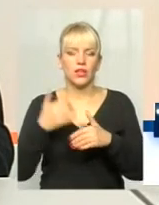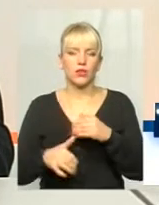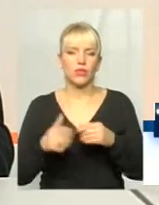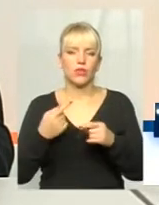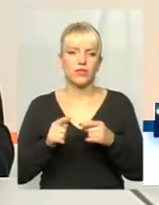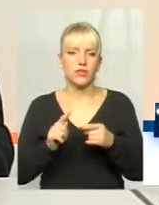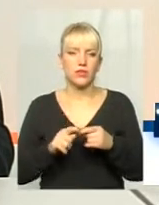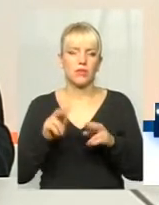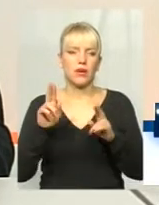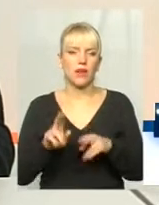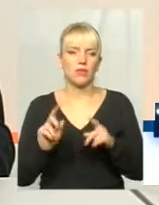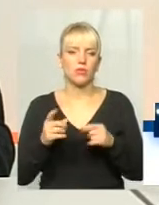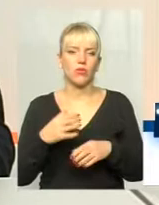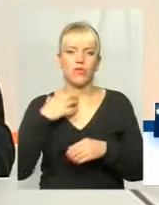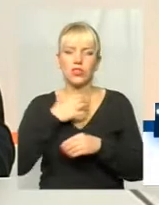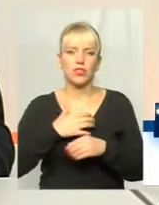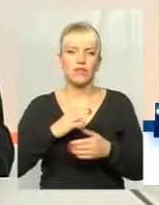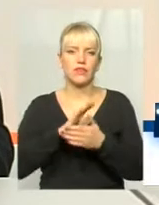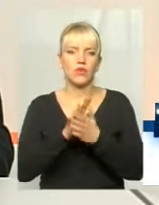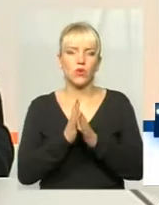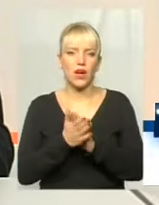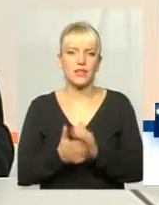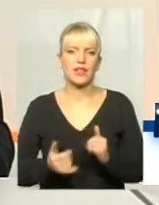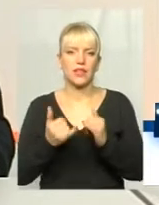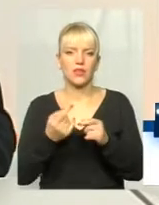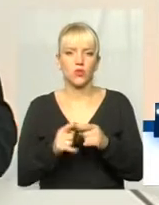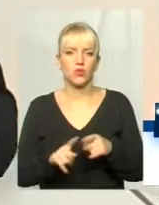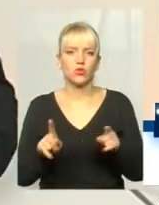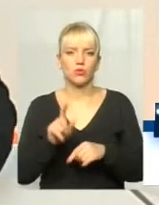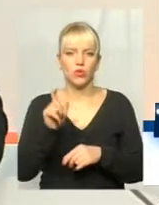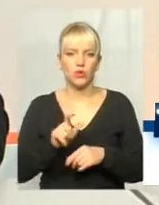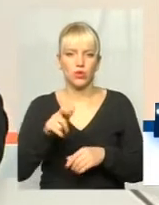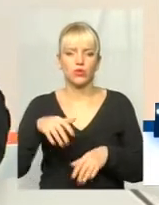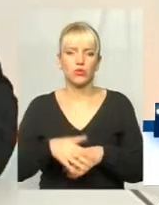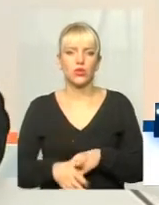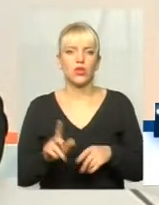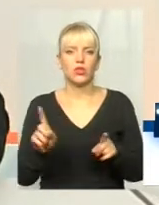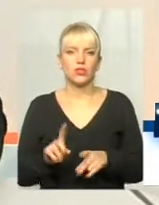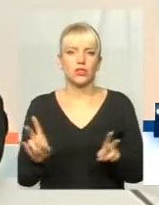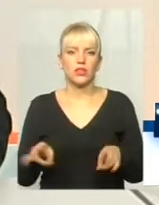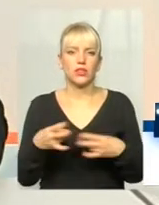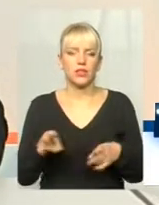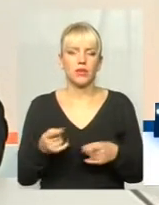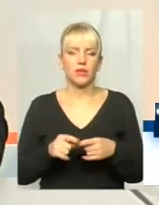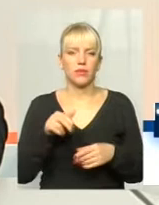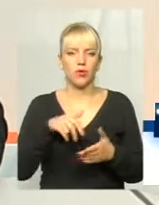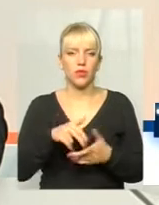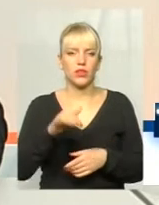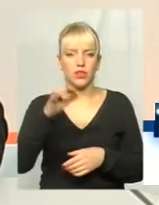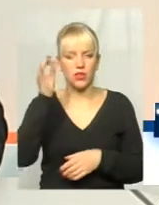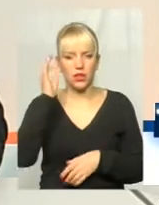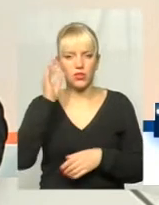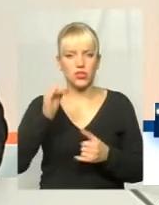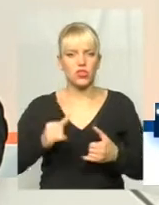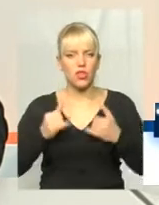Тому дуже важлива ситуація для того, щоб люди розуміли, що Не треба їм ходити і нагадувати, що